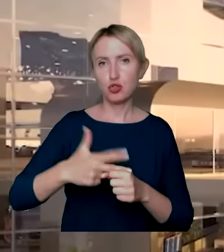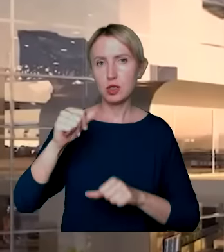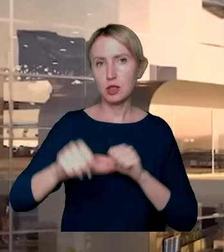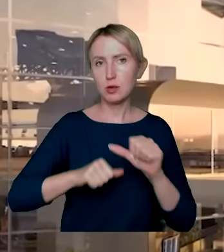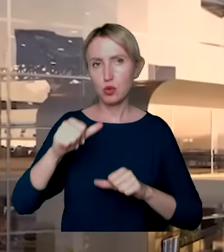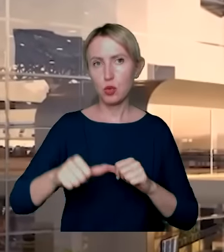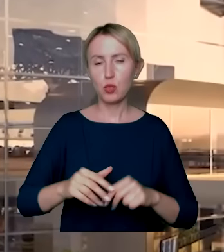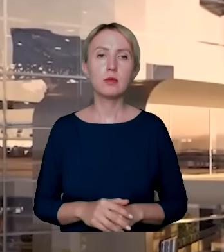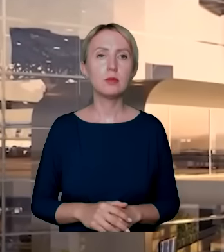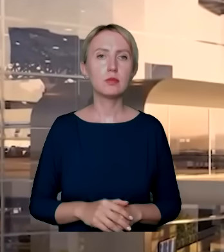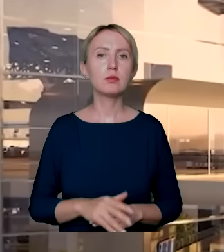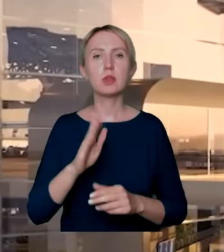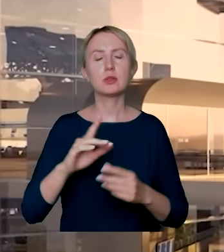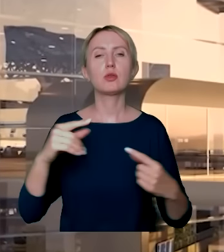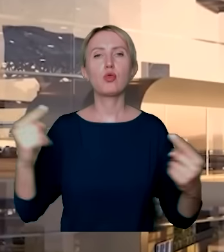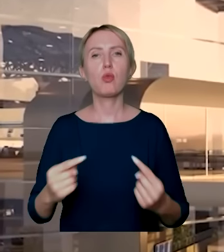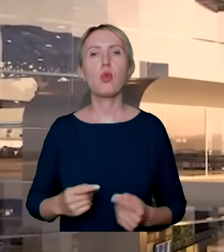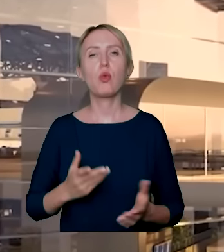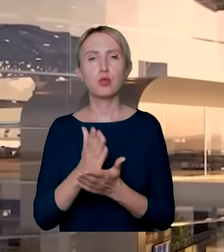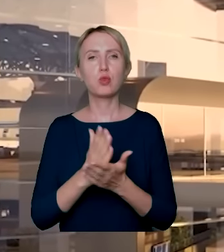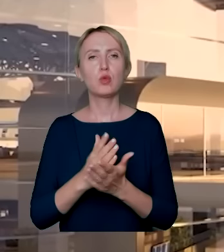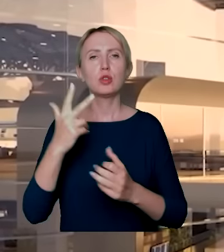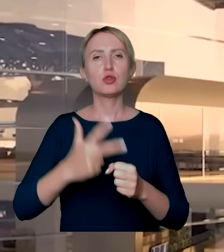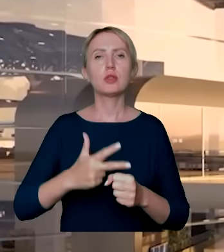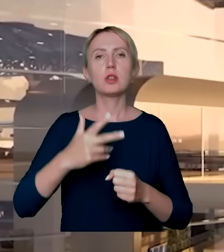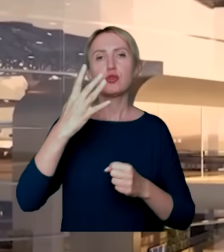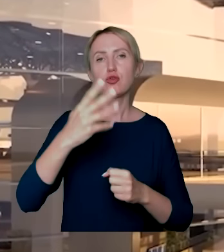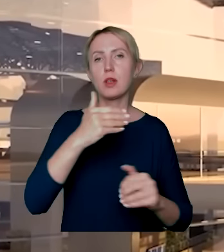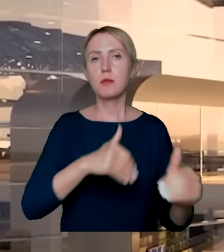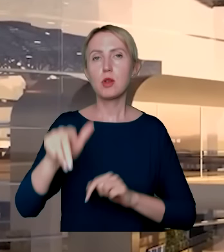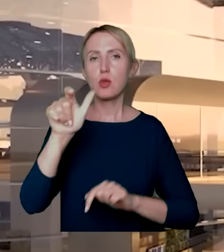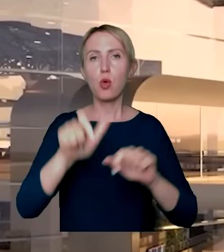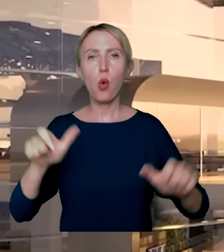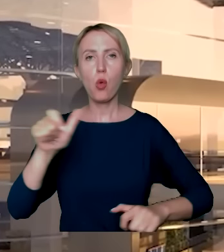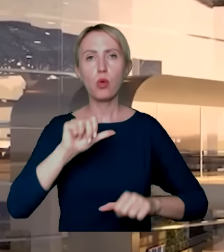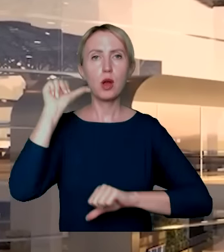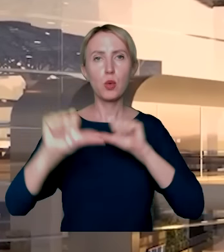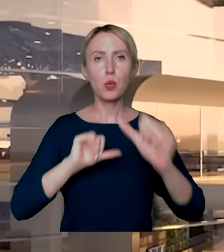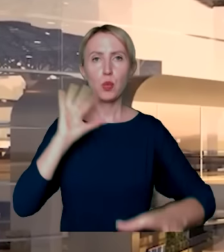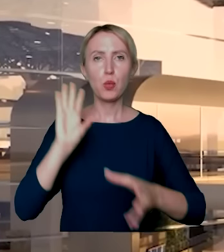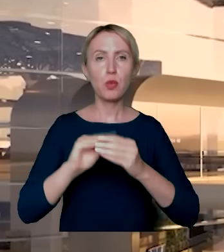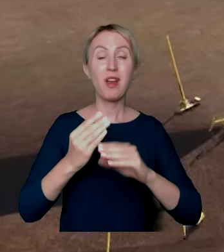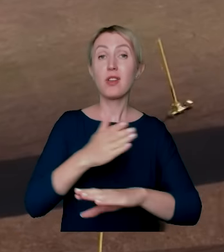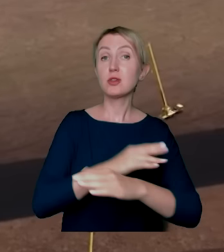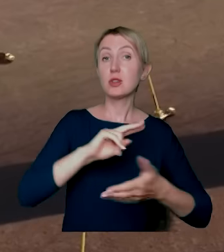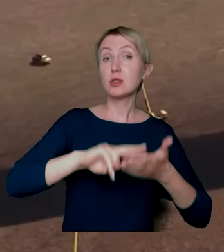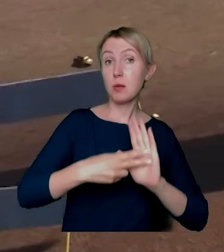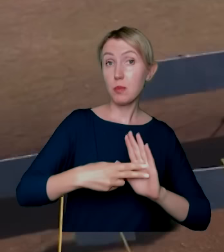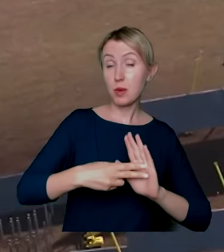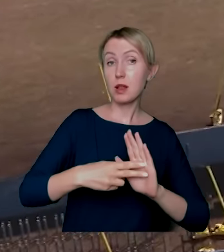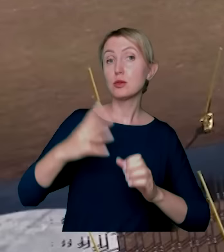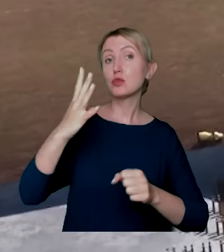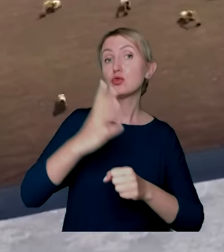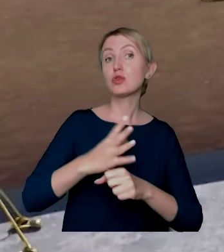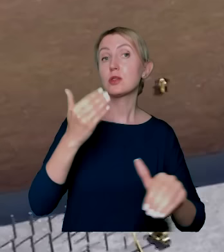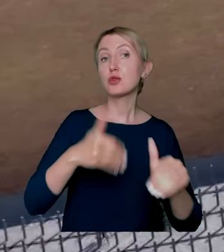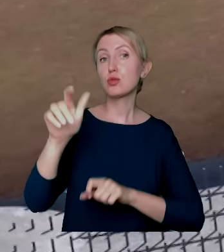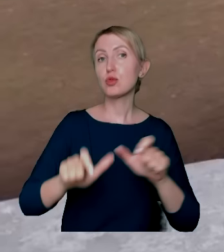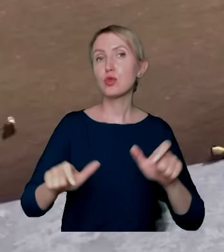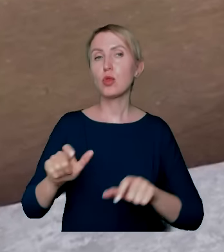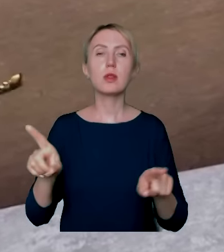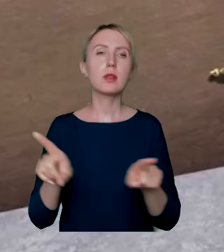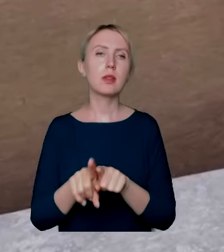ma być przystosowany do obsługi 34 milionów pasażerów rocznie. Według planu poprzedniego rządu miało to być 40 milionów. Jednocześnie mają